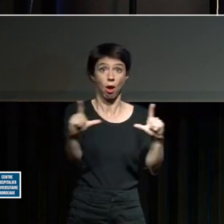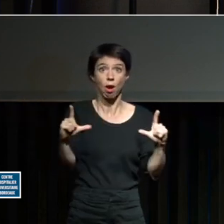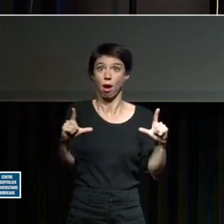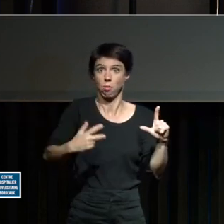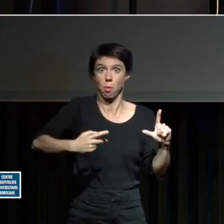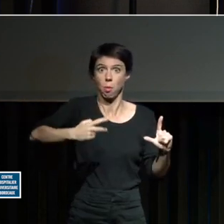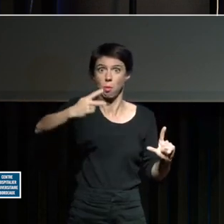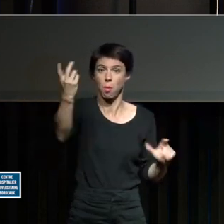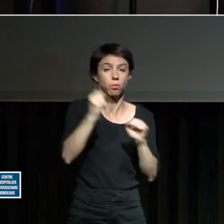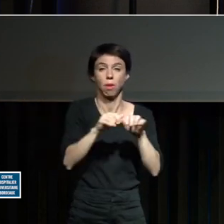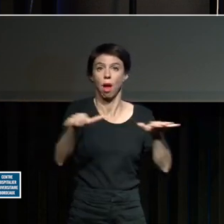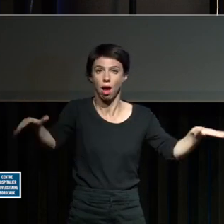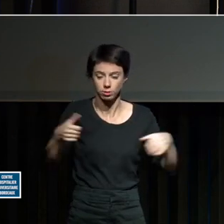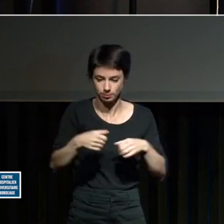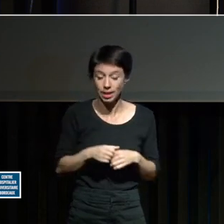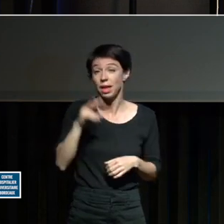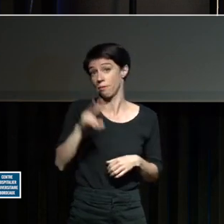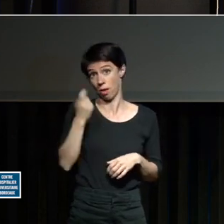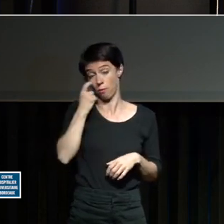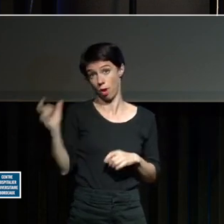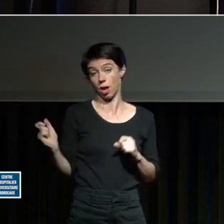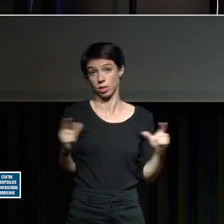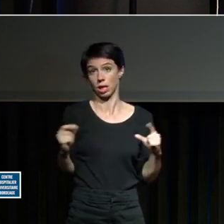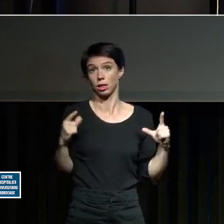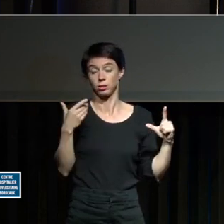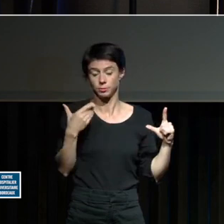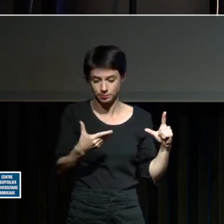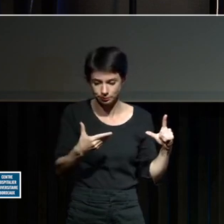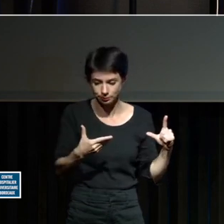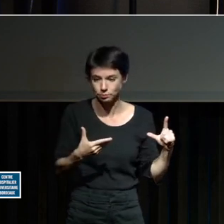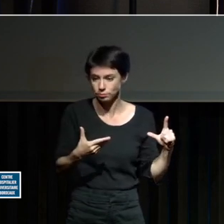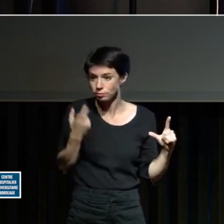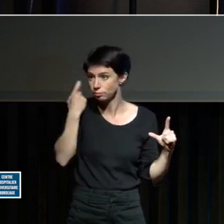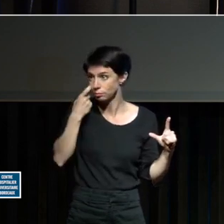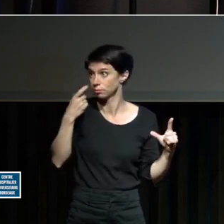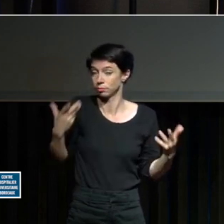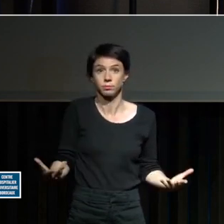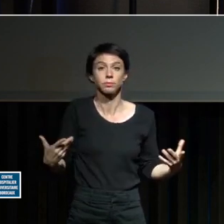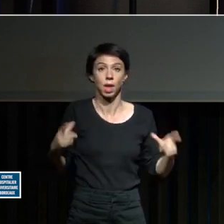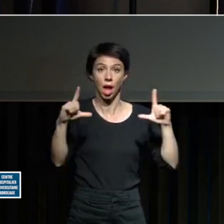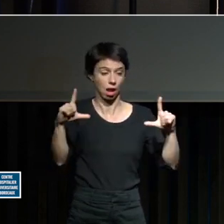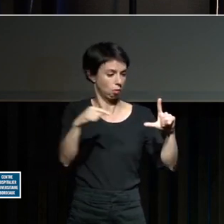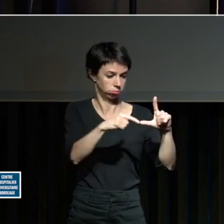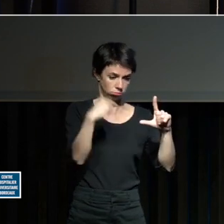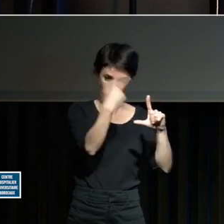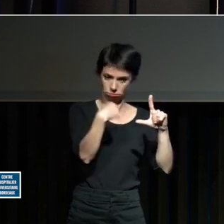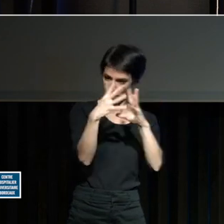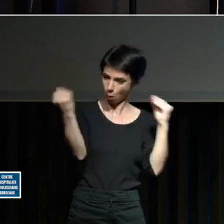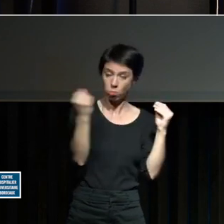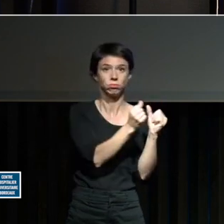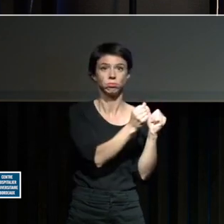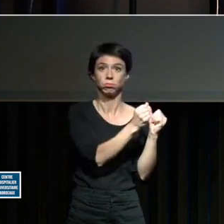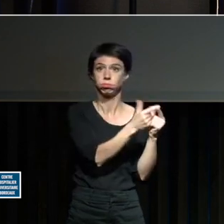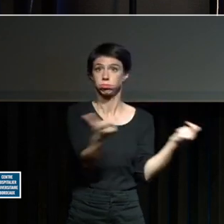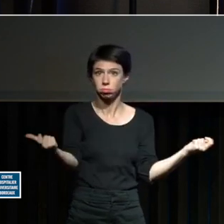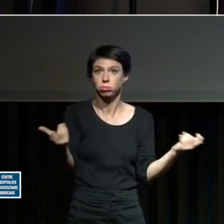cette diapositive, vont revêtir finalement des aspects très multiples, avec également